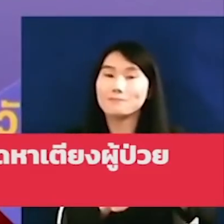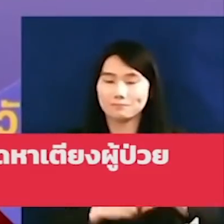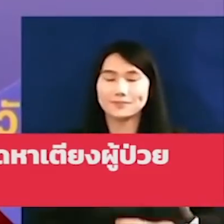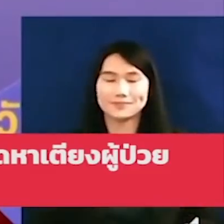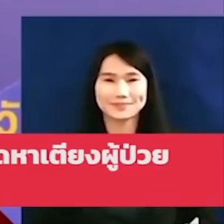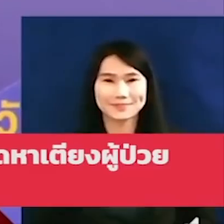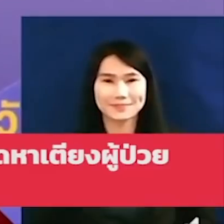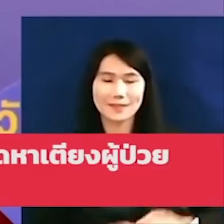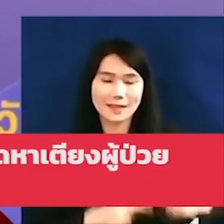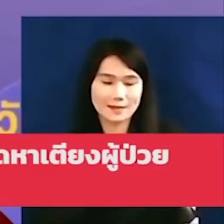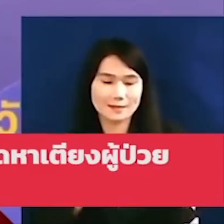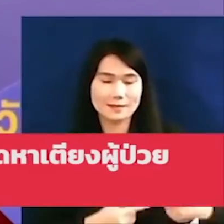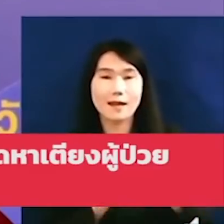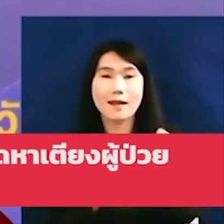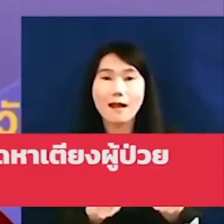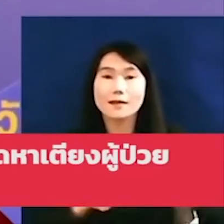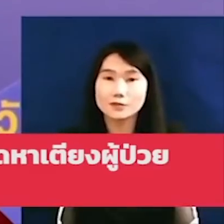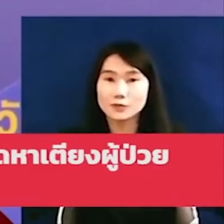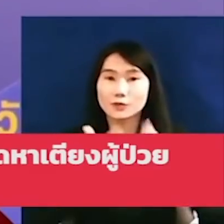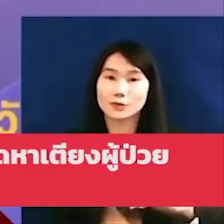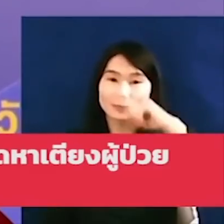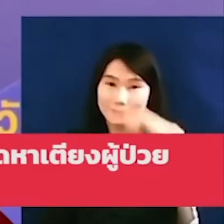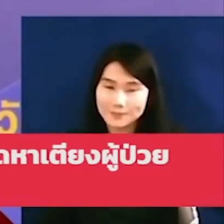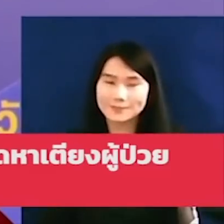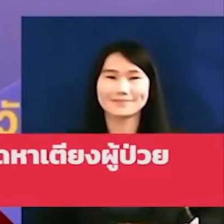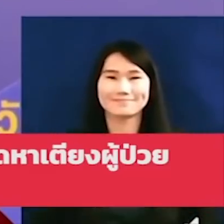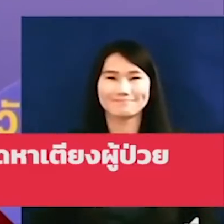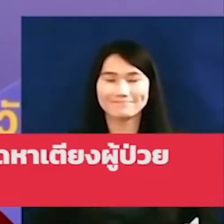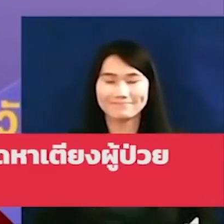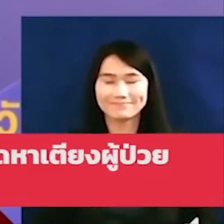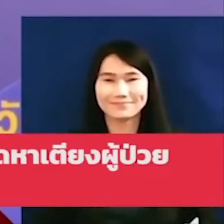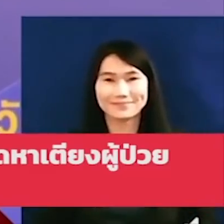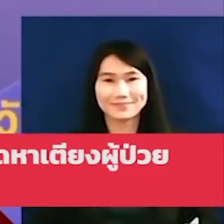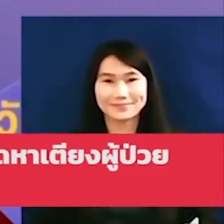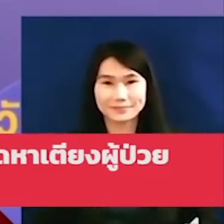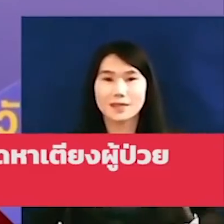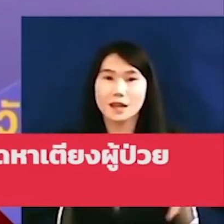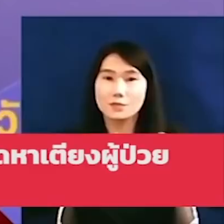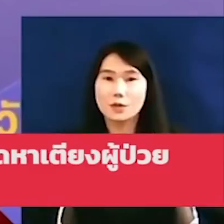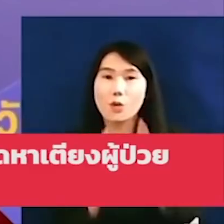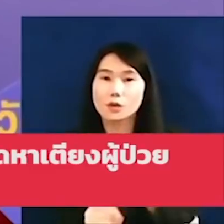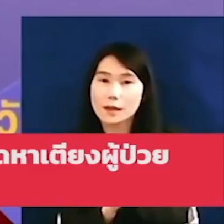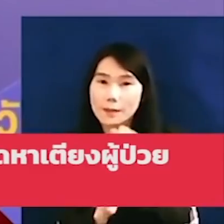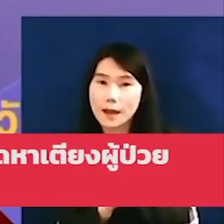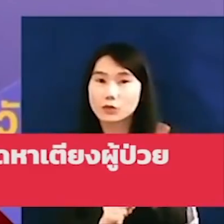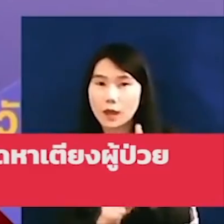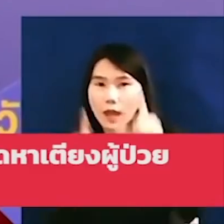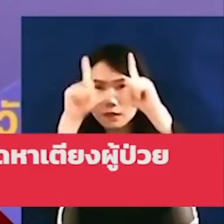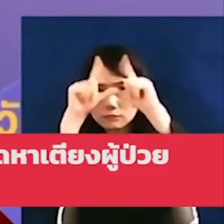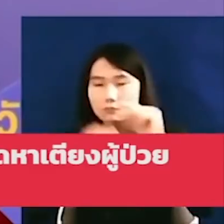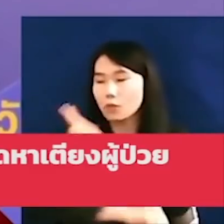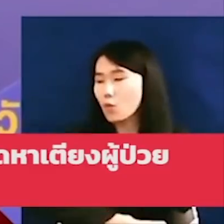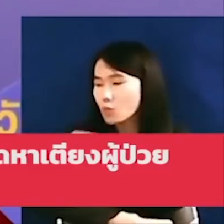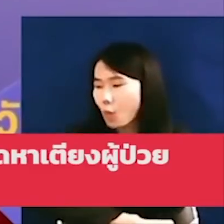รับเคสสีแดงทั้งหมดเข้าโรงพยาบาลก่อนทำให้เคสสีเหลืองเข้าโรงพยาบาลได้ช้าขณะนี้ได้เร่งจัดการนำผู้ป่วย